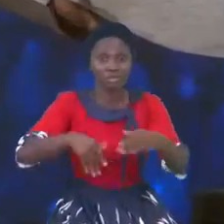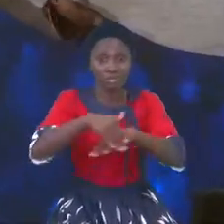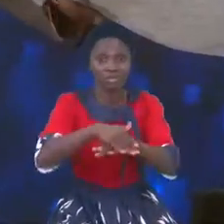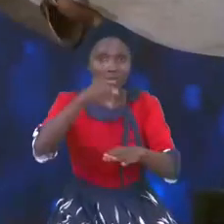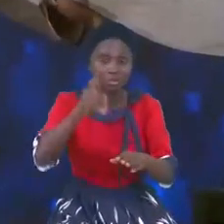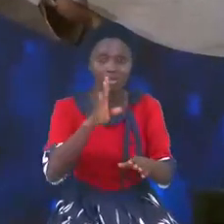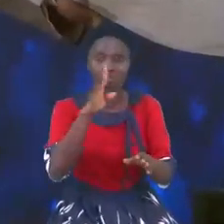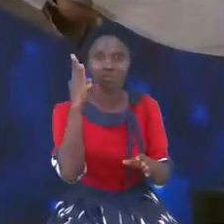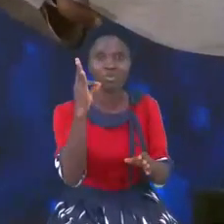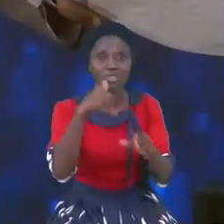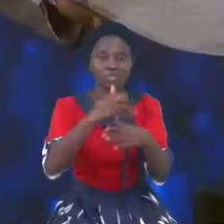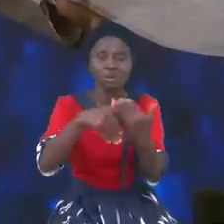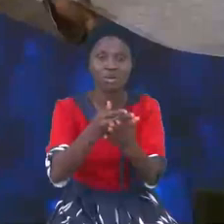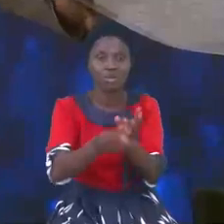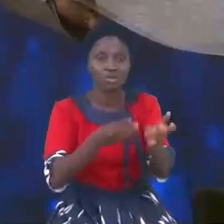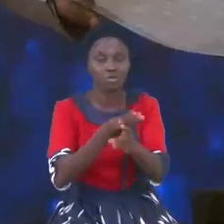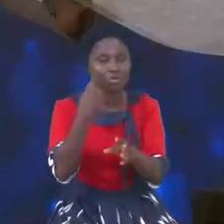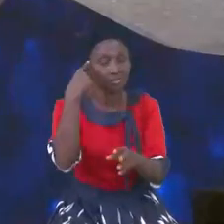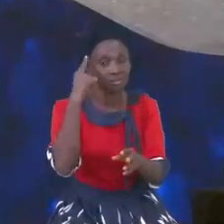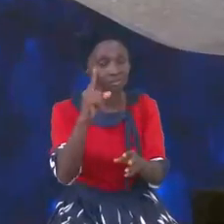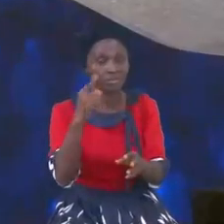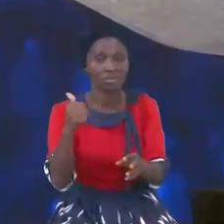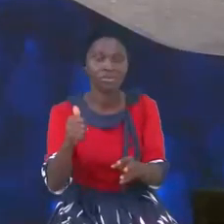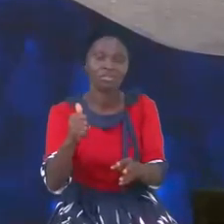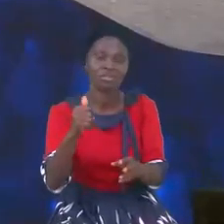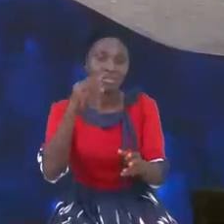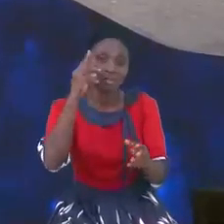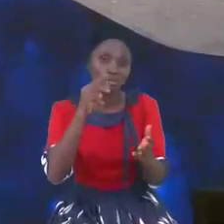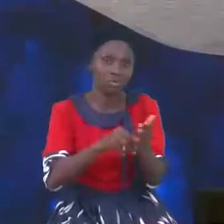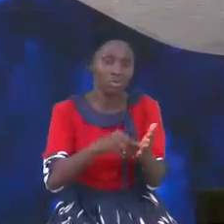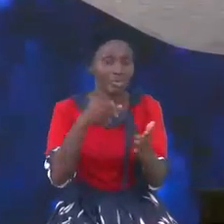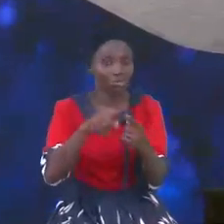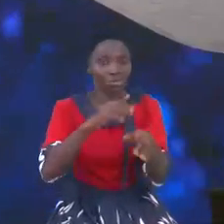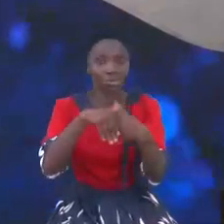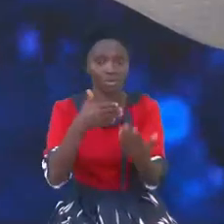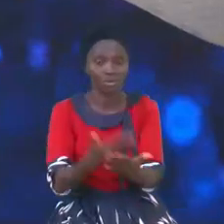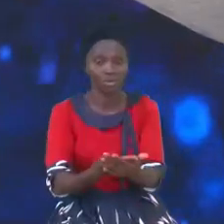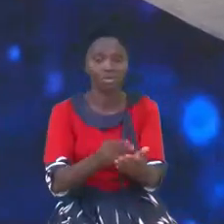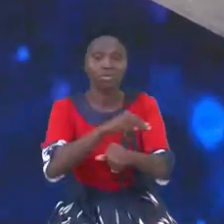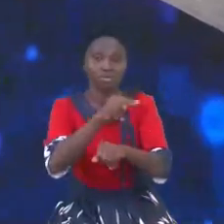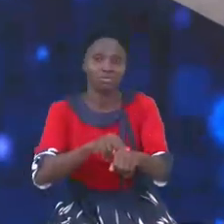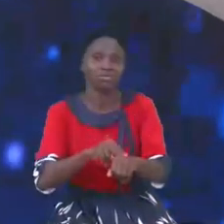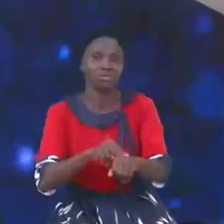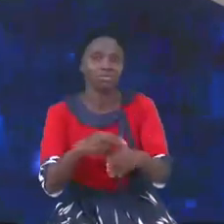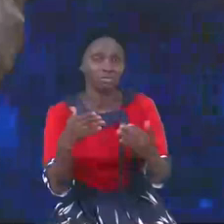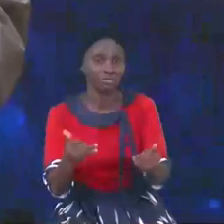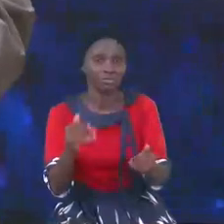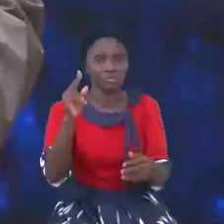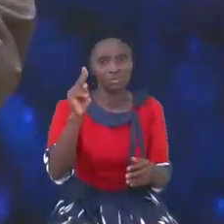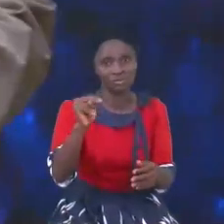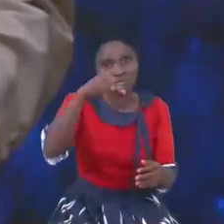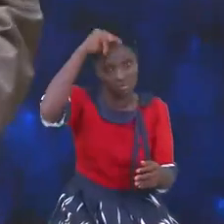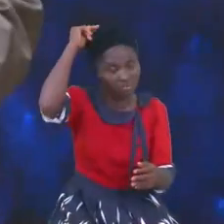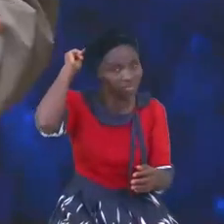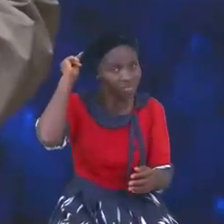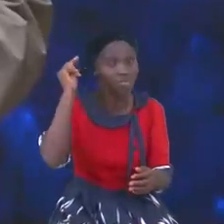pour servir de témoignage à toutes les nations. Vous savez, Nebuchadnezzar l'a fait. La façon dont il l'a fait,